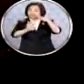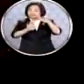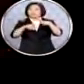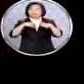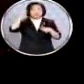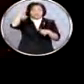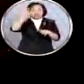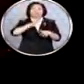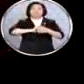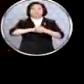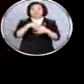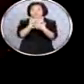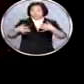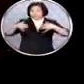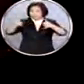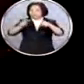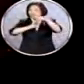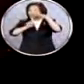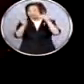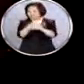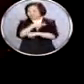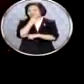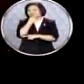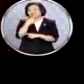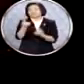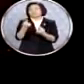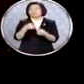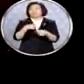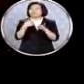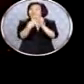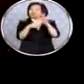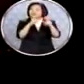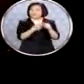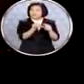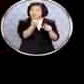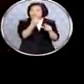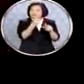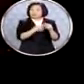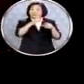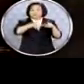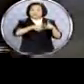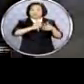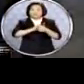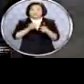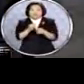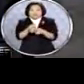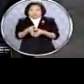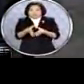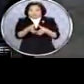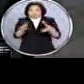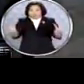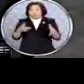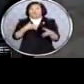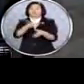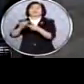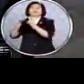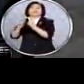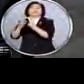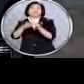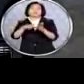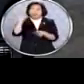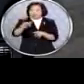设网路高速公路，我主张中华电信把频宽还给人民，收费减半，速度